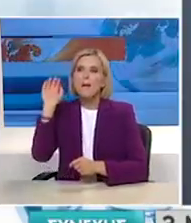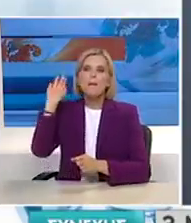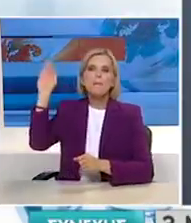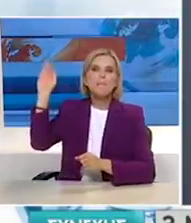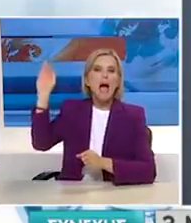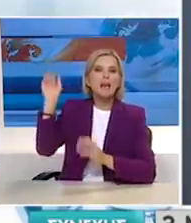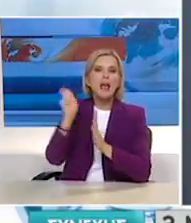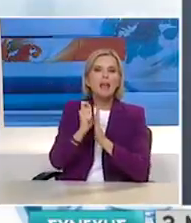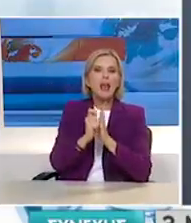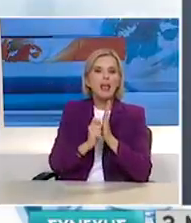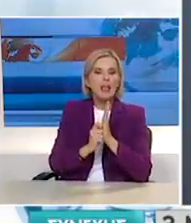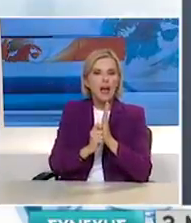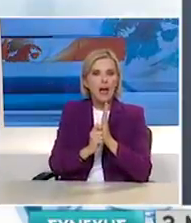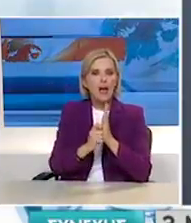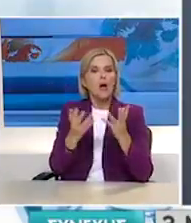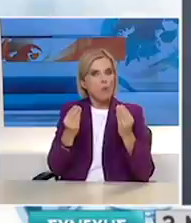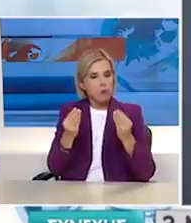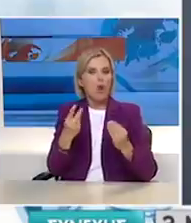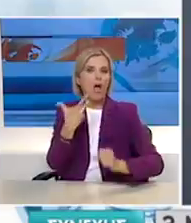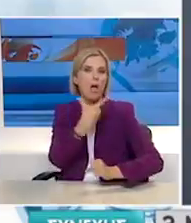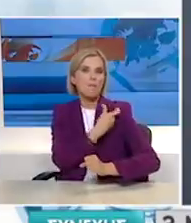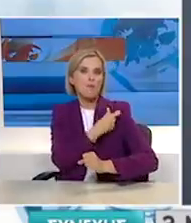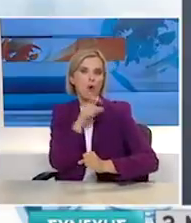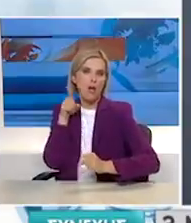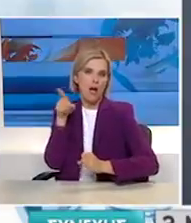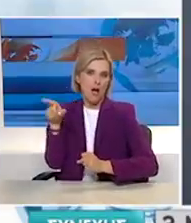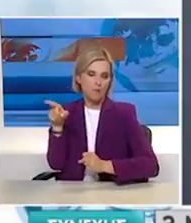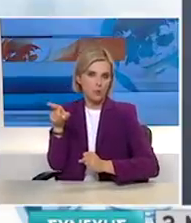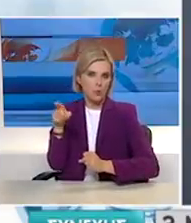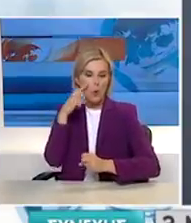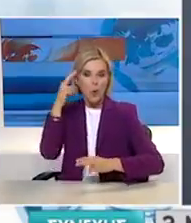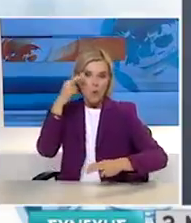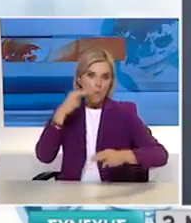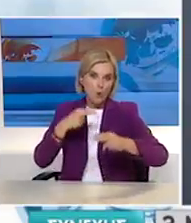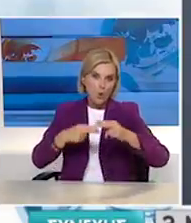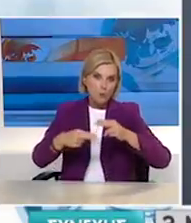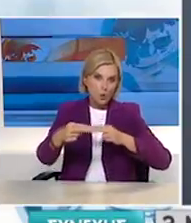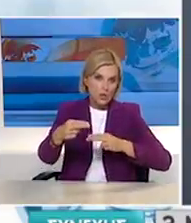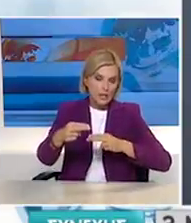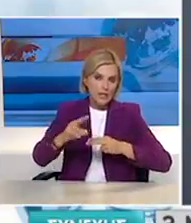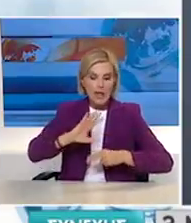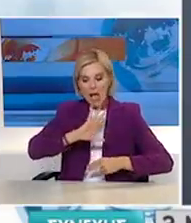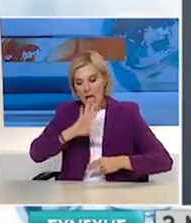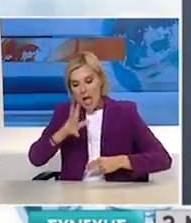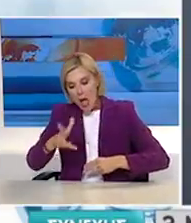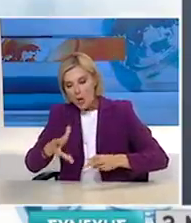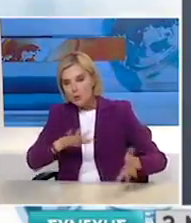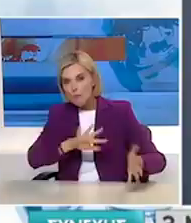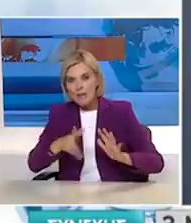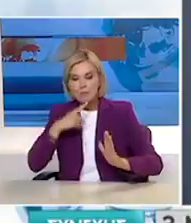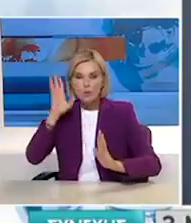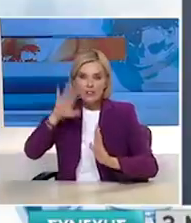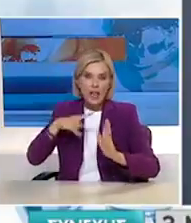ποσότητες του εμβολίου, και ίσως αυτό να αναφέρεται δημοσιογράφος, με προοπτική να τους το παραδώσουν μέχρι το τέλος του έτους, αν αυτό